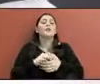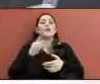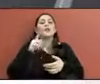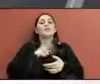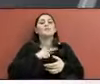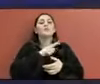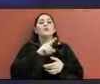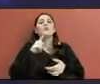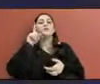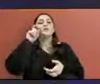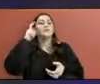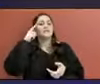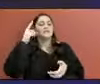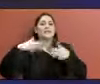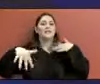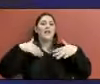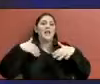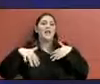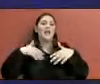zihinsel engelli bir kardeşimiz